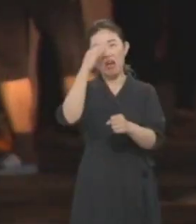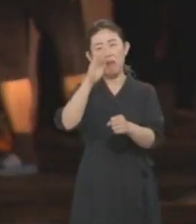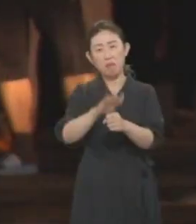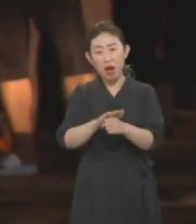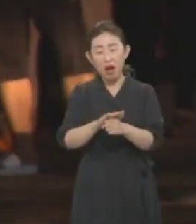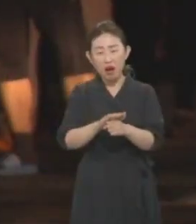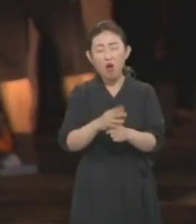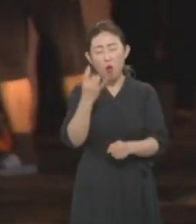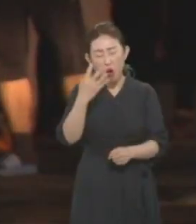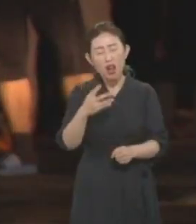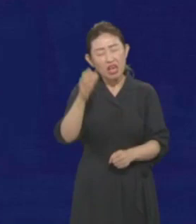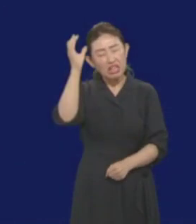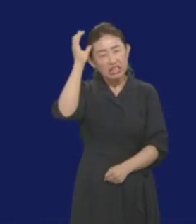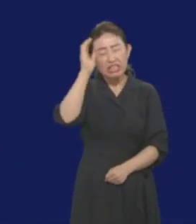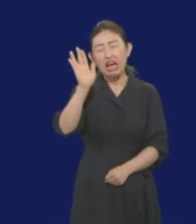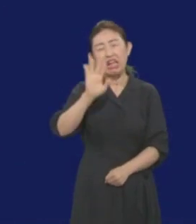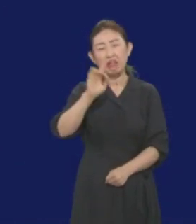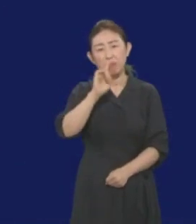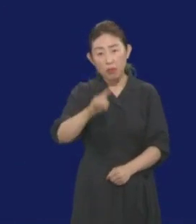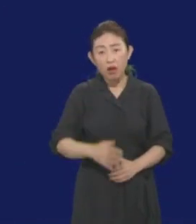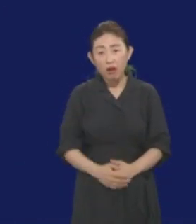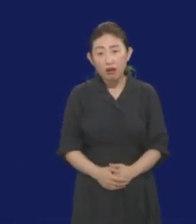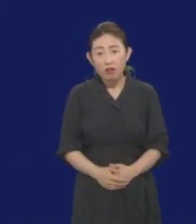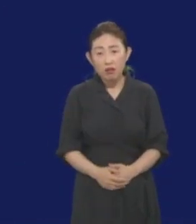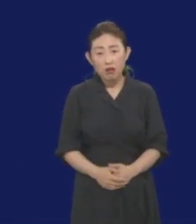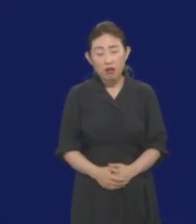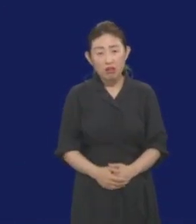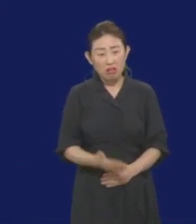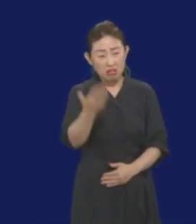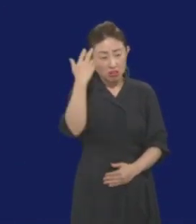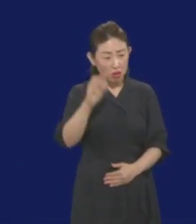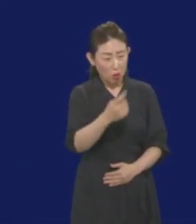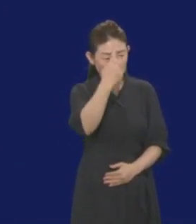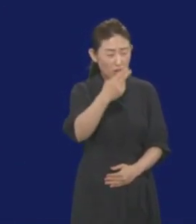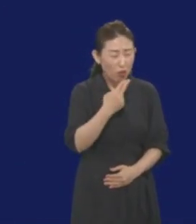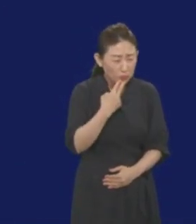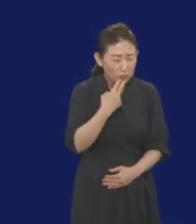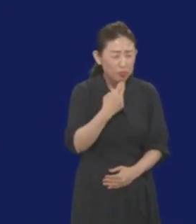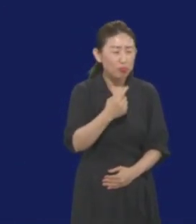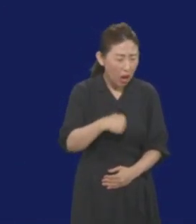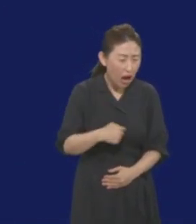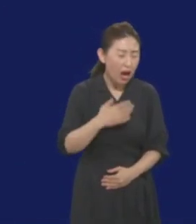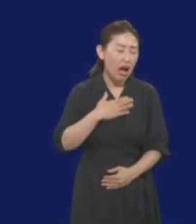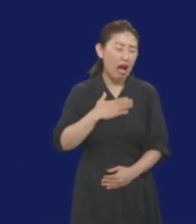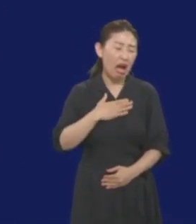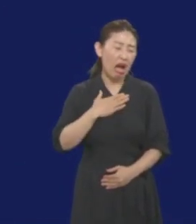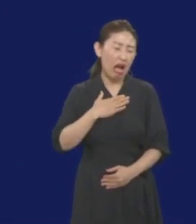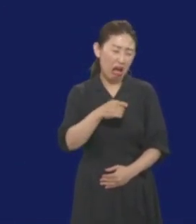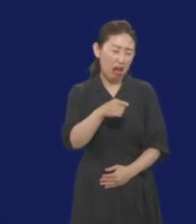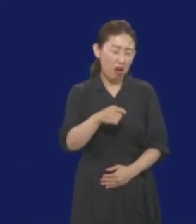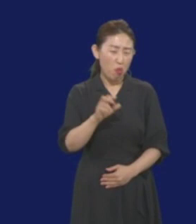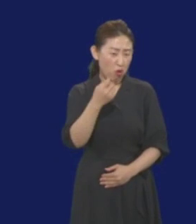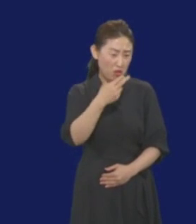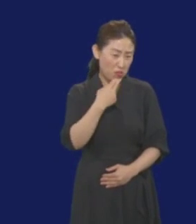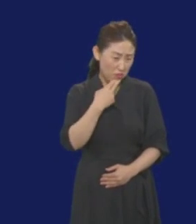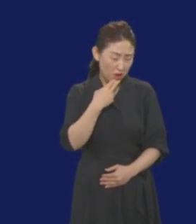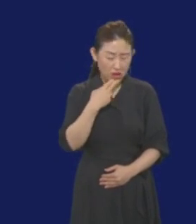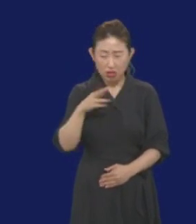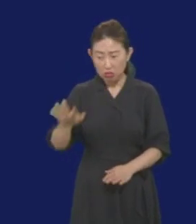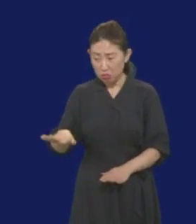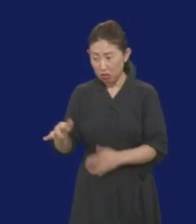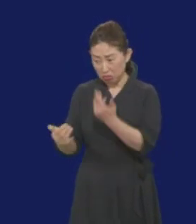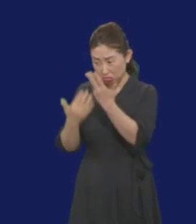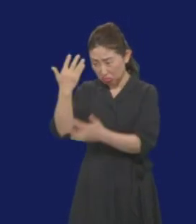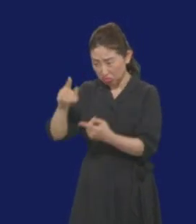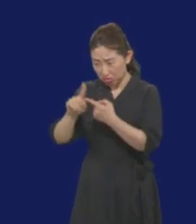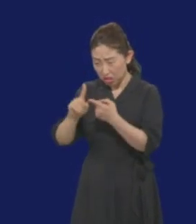기대 없었다는 반응입니다. 불씨는 하는 문제도 있었지만 과연 첫 번째 화재 났을 때도 몰랐는데 두 번째